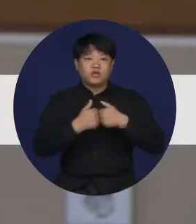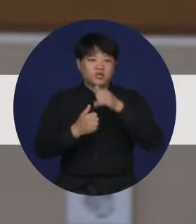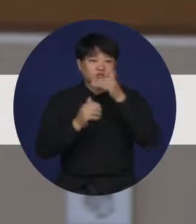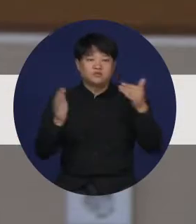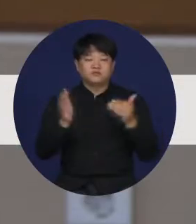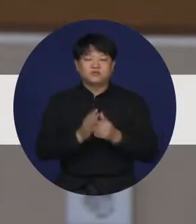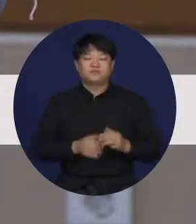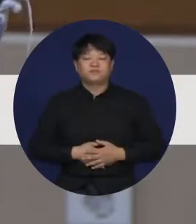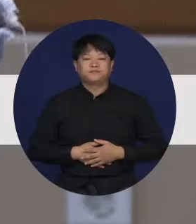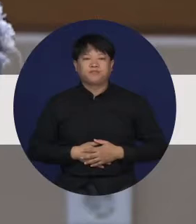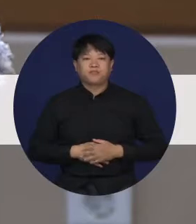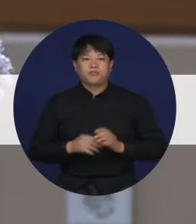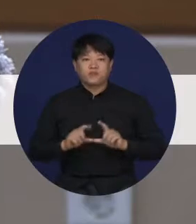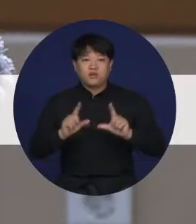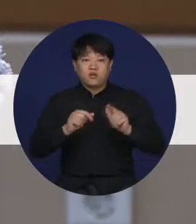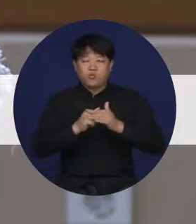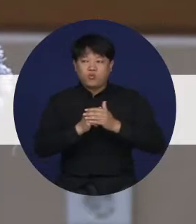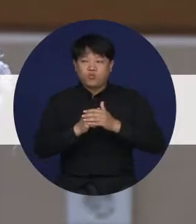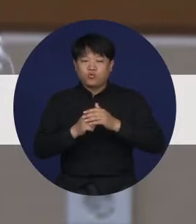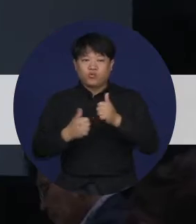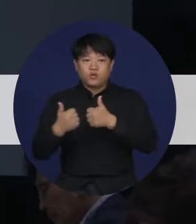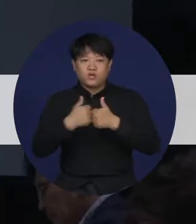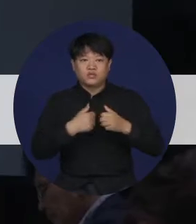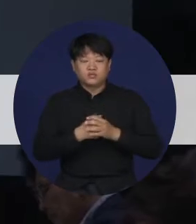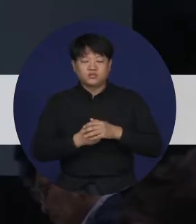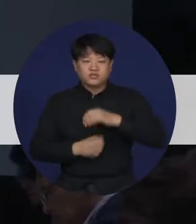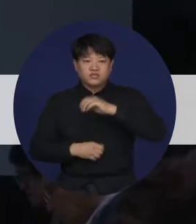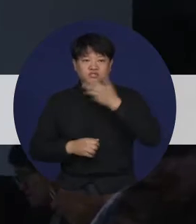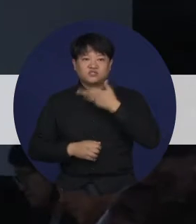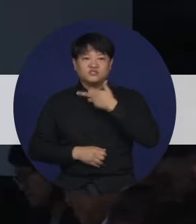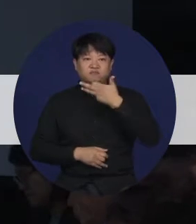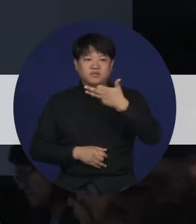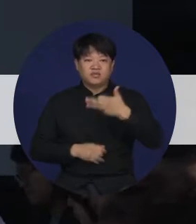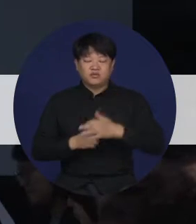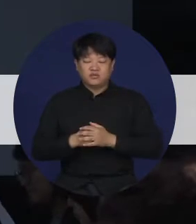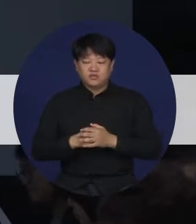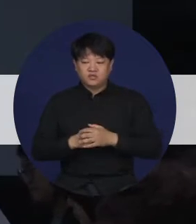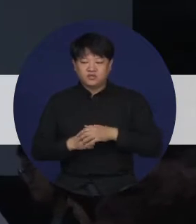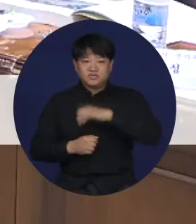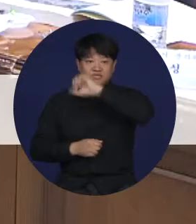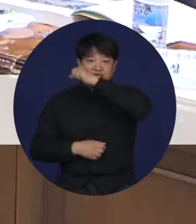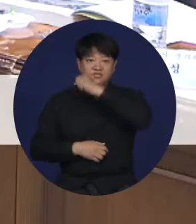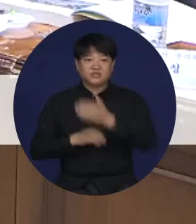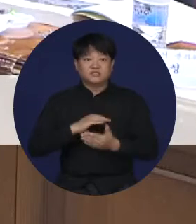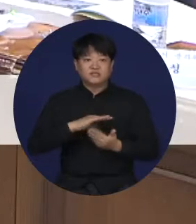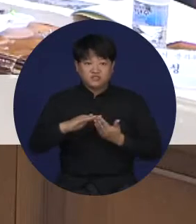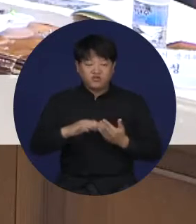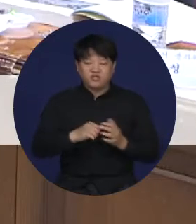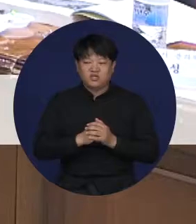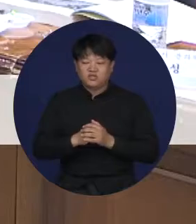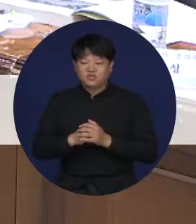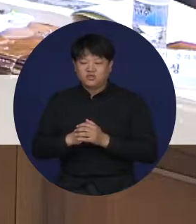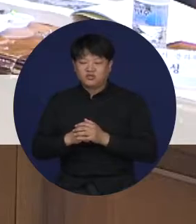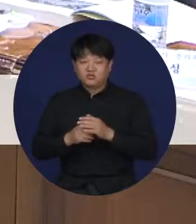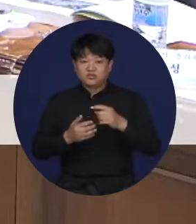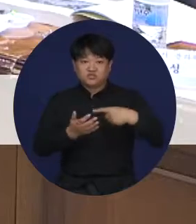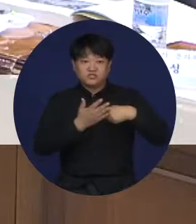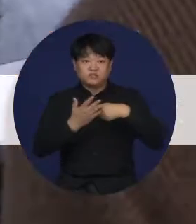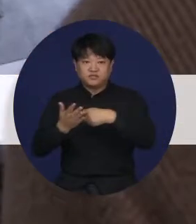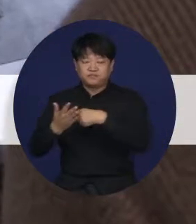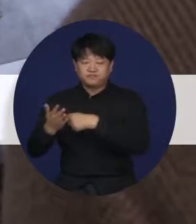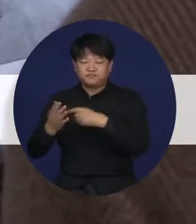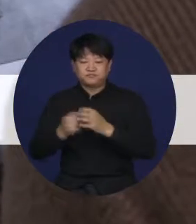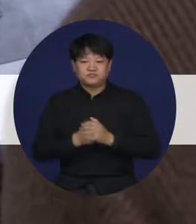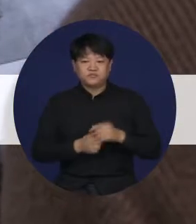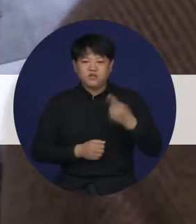시청에서 있었습니다 이날 회의는 2018년 당초 예산 편성에 앞서 올 한해 시민들이 제안한 주민참여예산